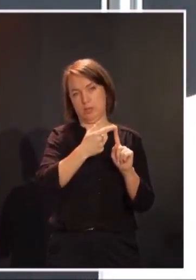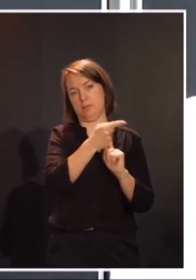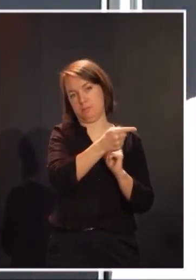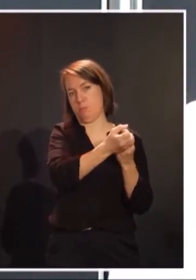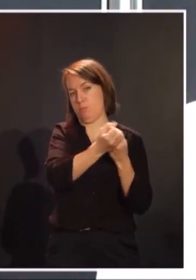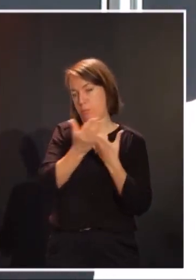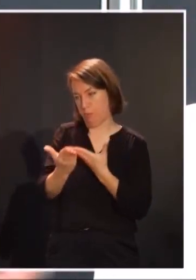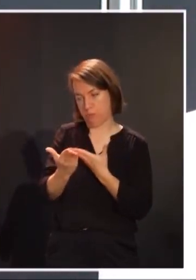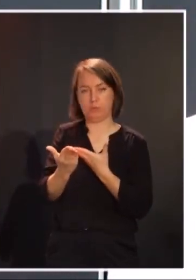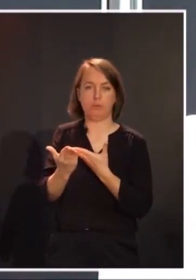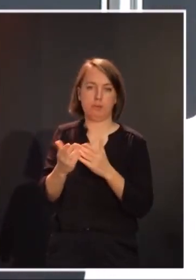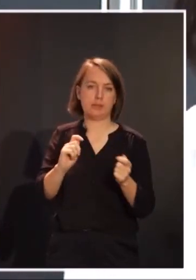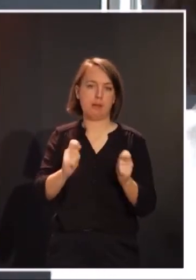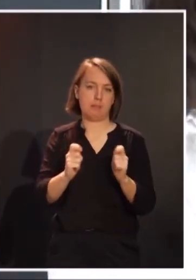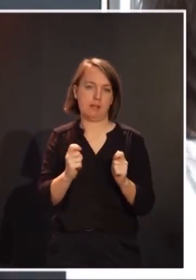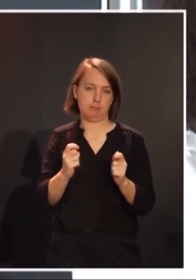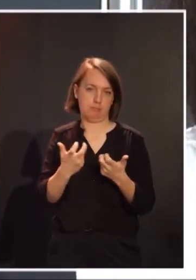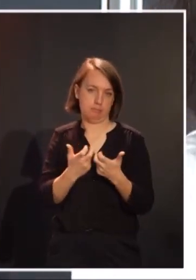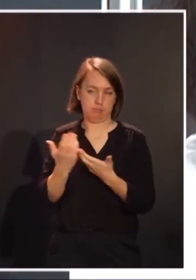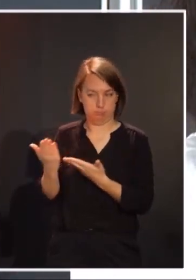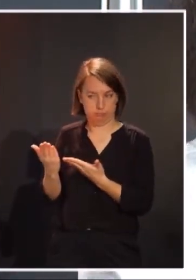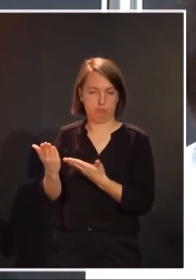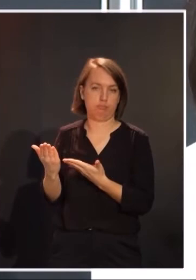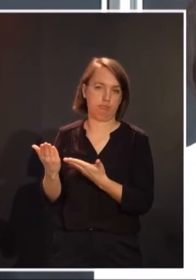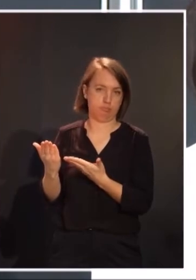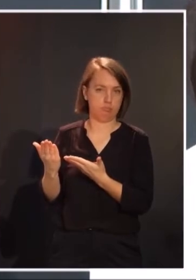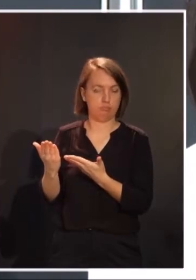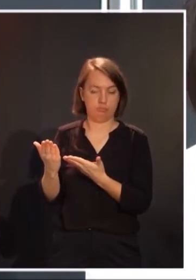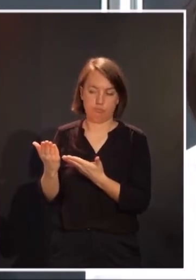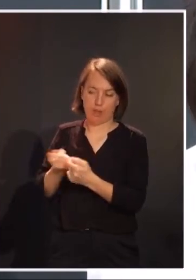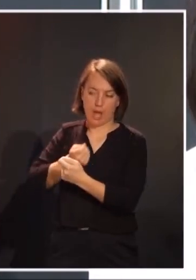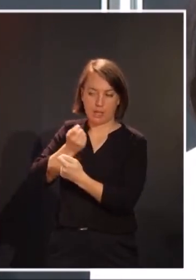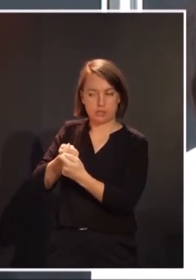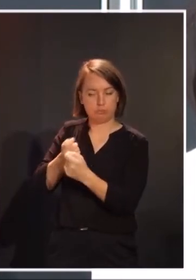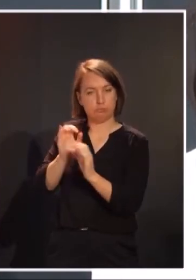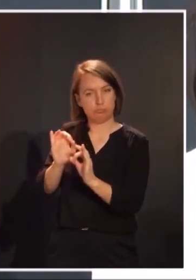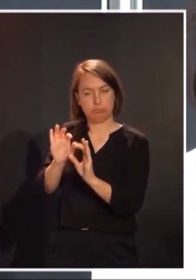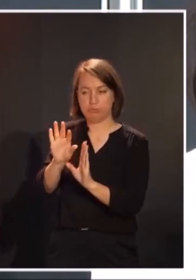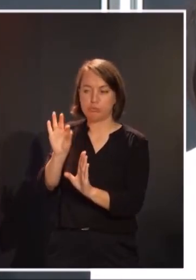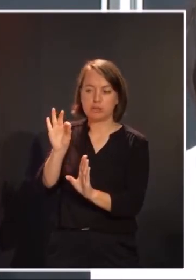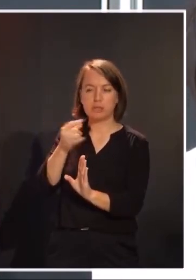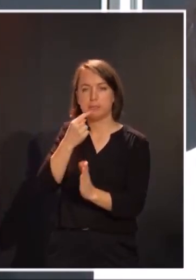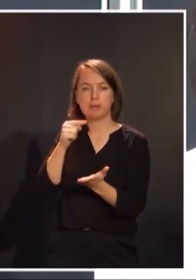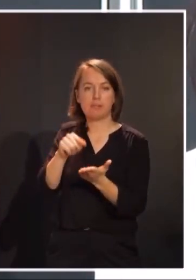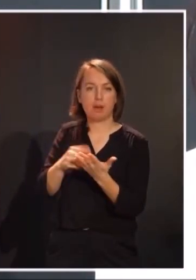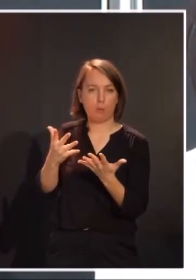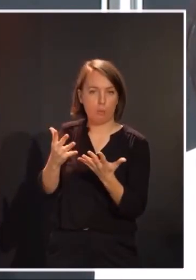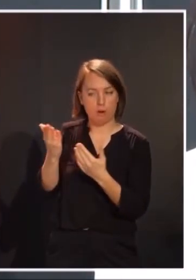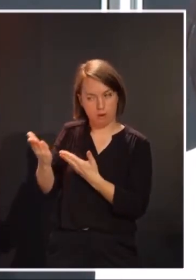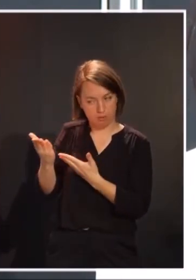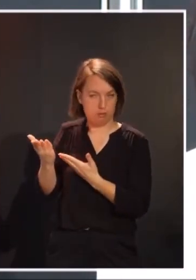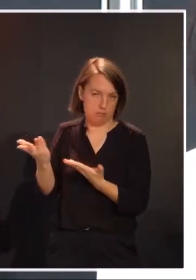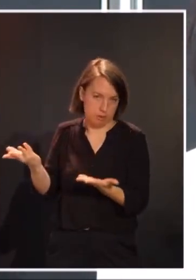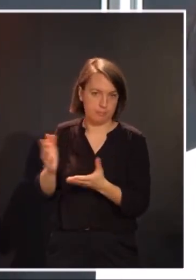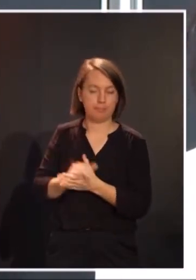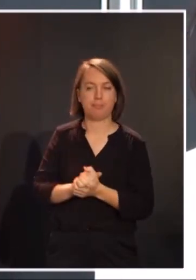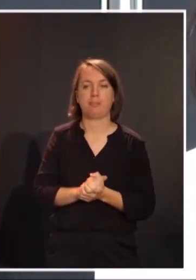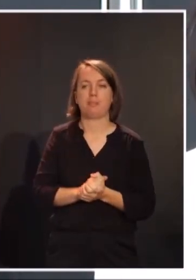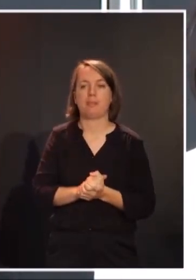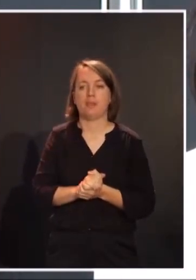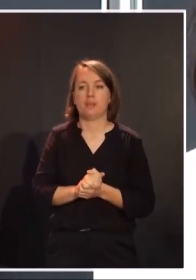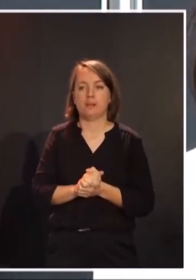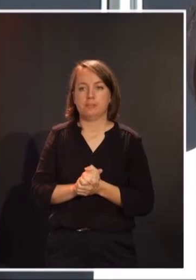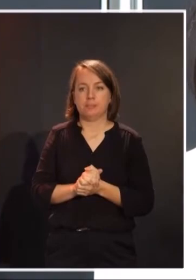suite une tablette pour vraiment choisir l'outil vraiment adapté à ses besoins. On pourra